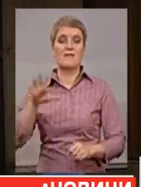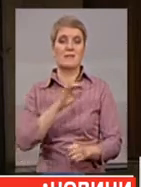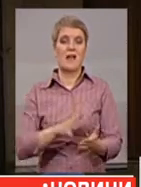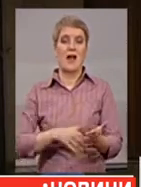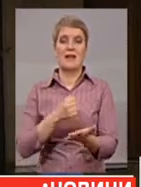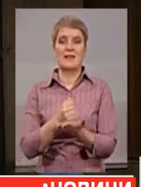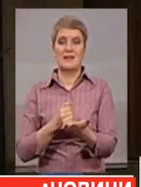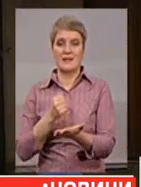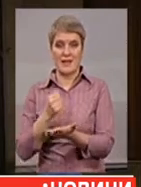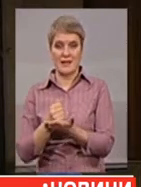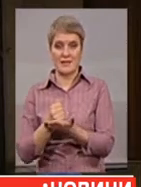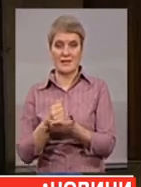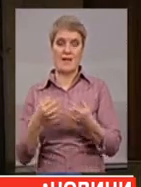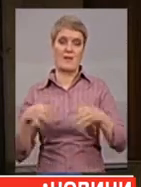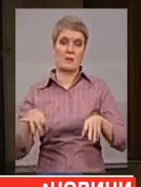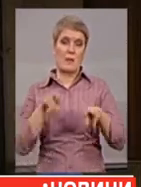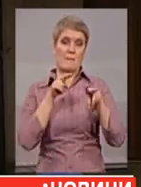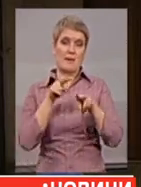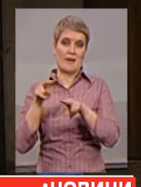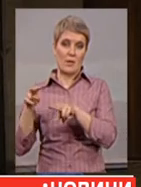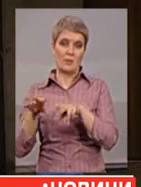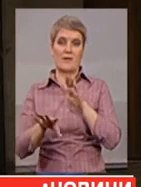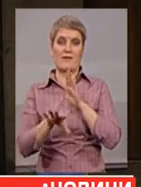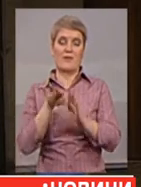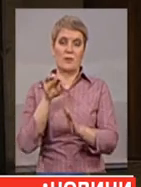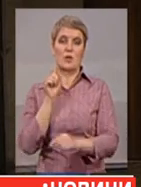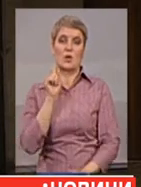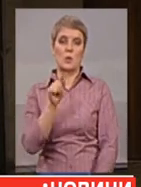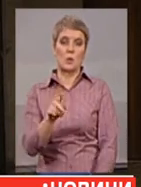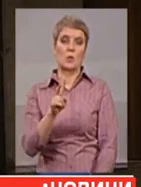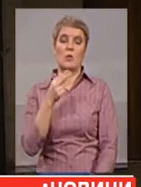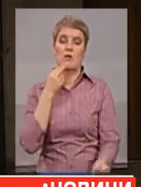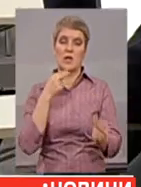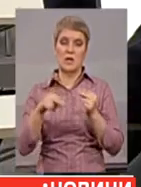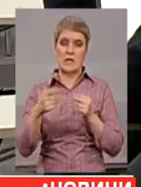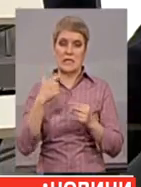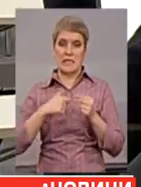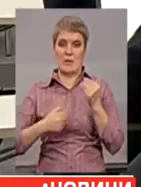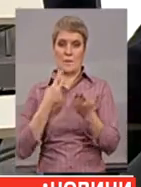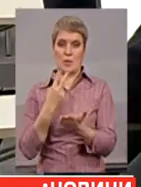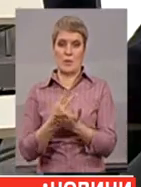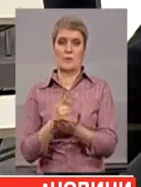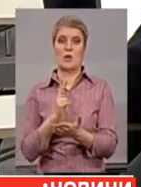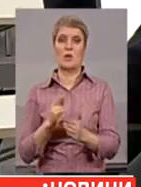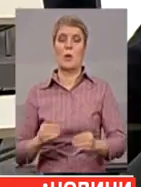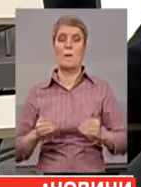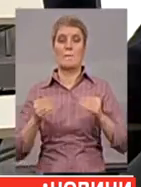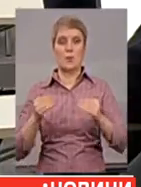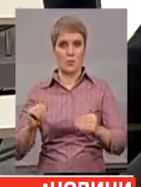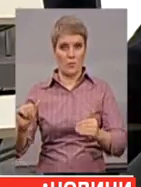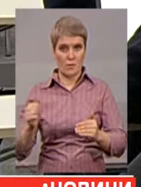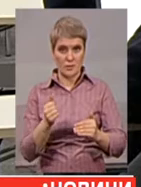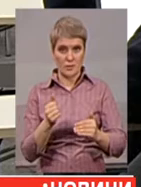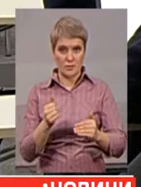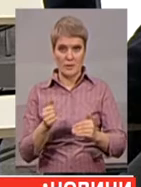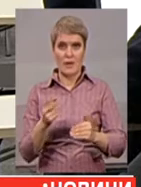кандидатів неупереджено переглянути і вибрати безпосередньо того, хто найкраще себе проявить. На тих, хто пройшов перший етап, далі очікує